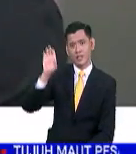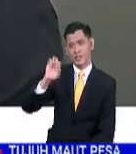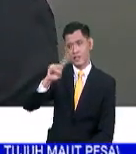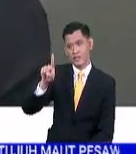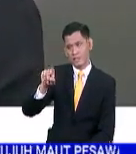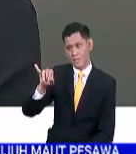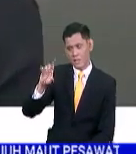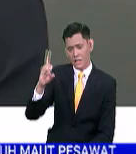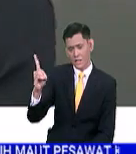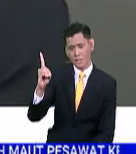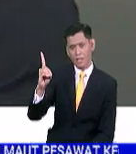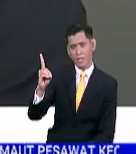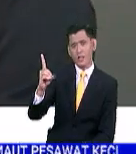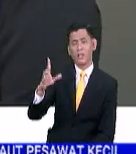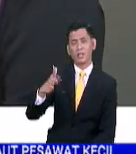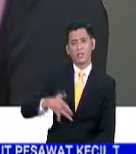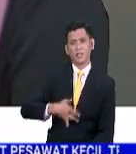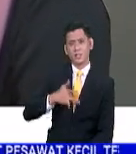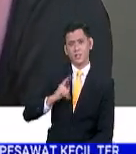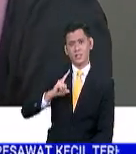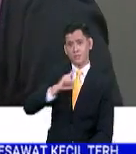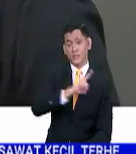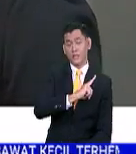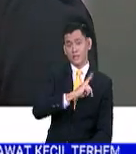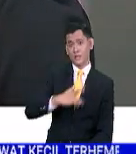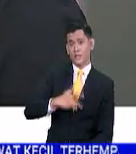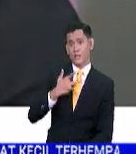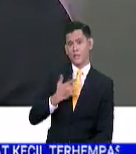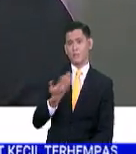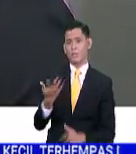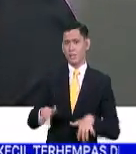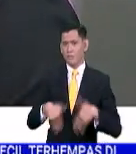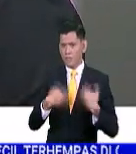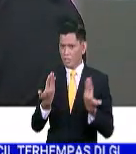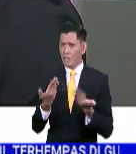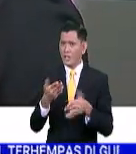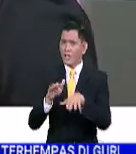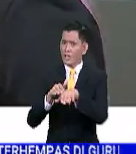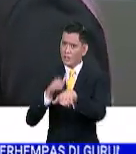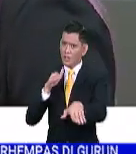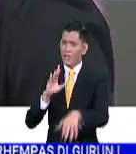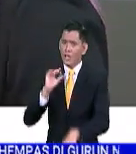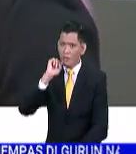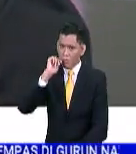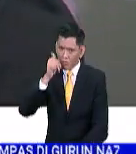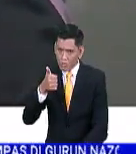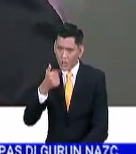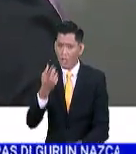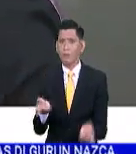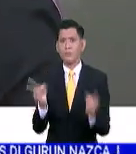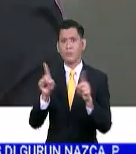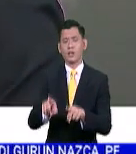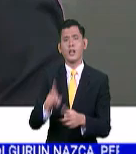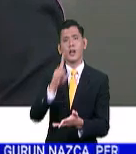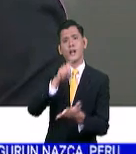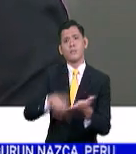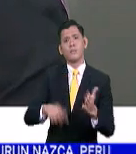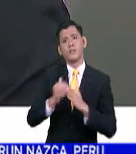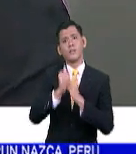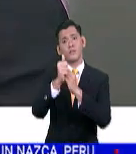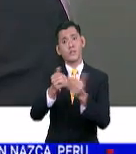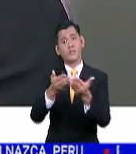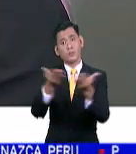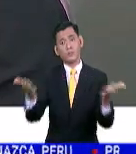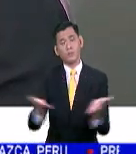saja LLM menjangkakan kesesakan berlaku sehingga esok. Apa mungkin saranan ataupun panduan yang harus diberikan kepada orang ramai